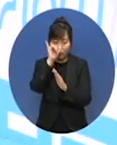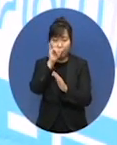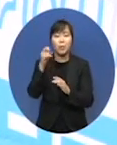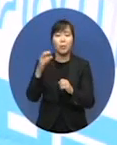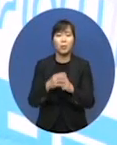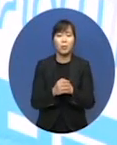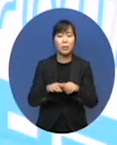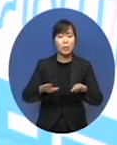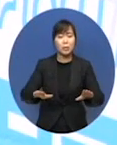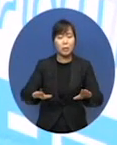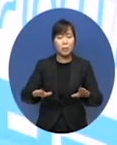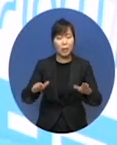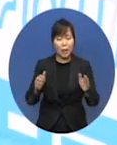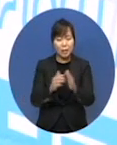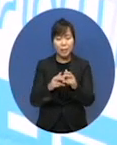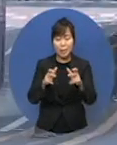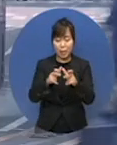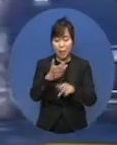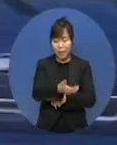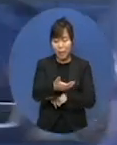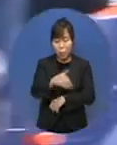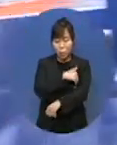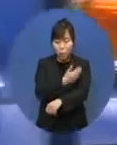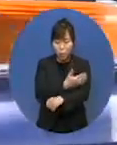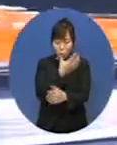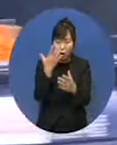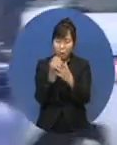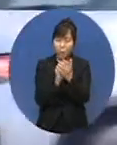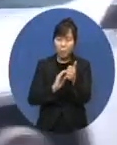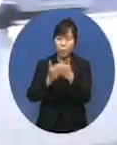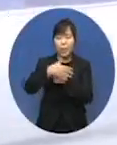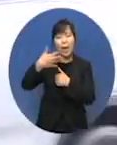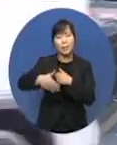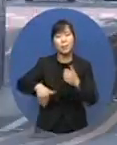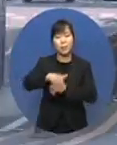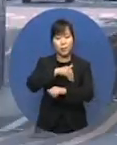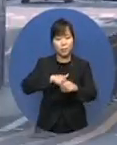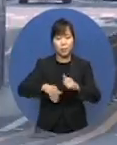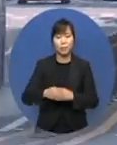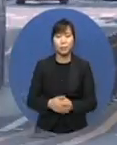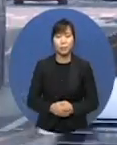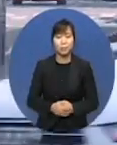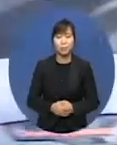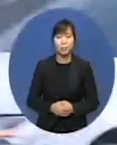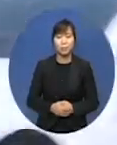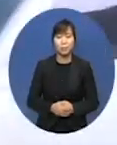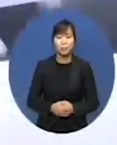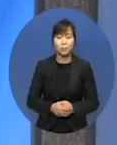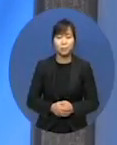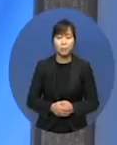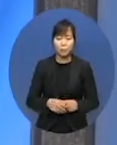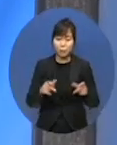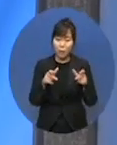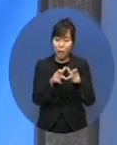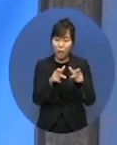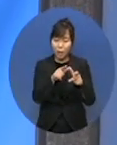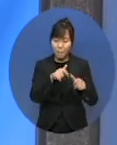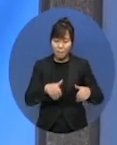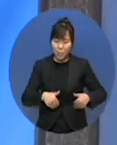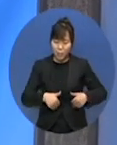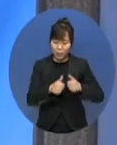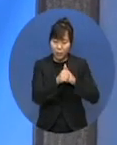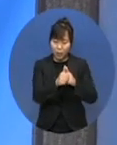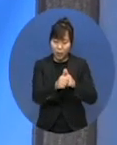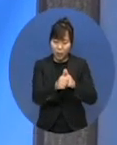4g 까지 장애인 이동권 은 온전히 보장 받지 못하는 실정입니다 장애인 당사자의 필요에 맞는